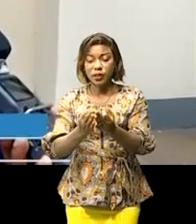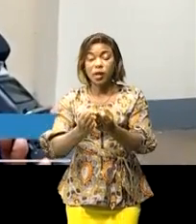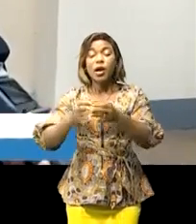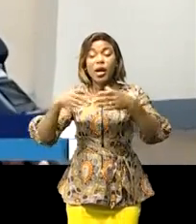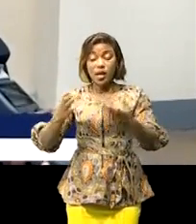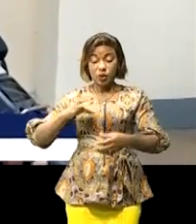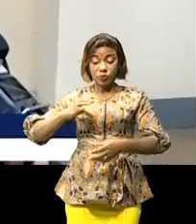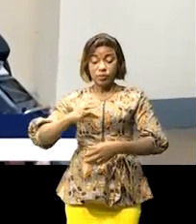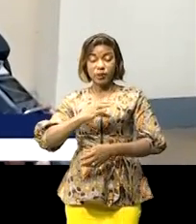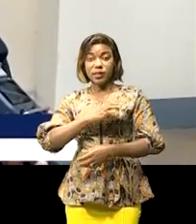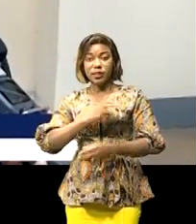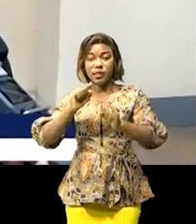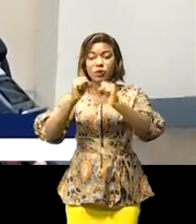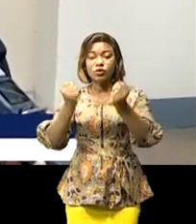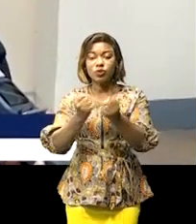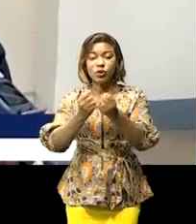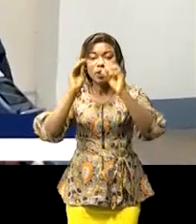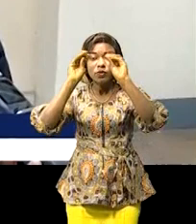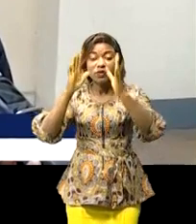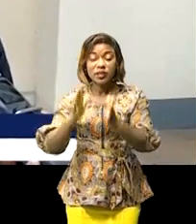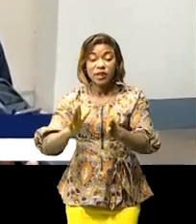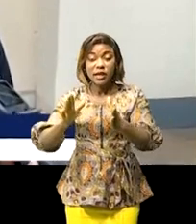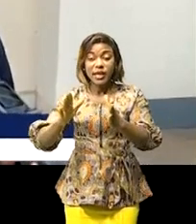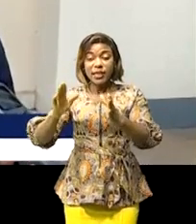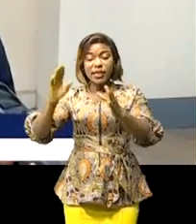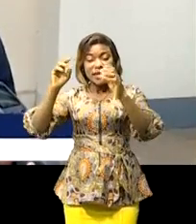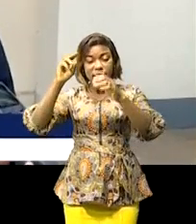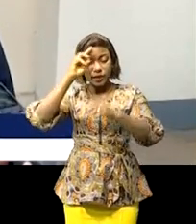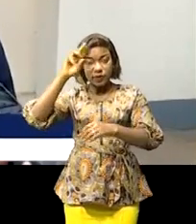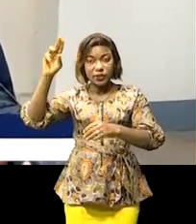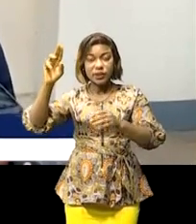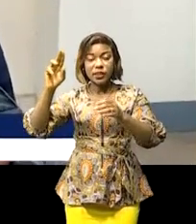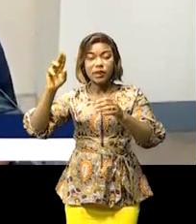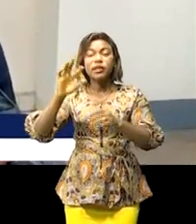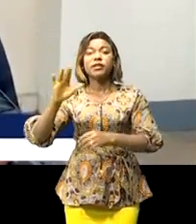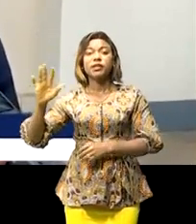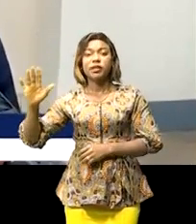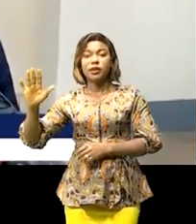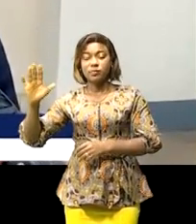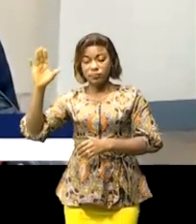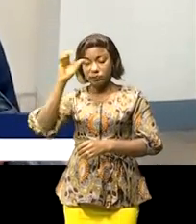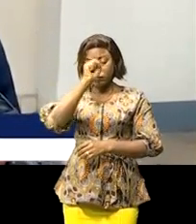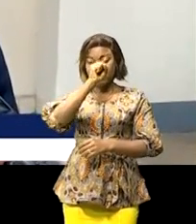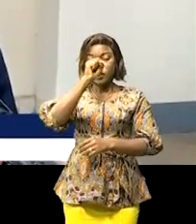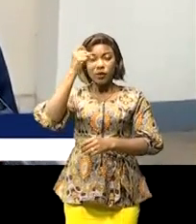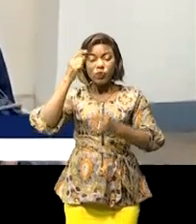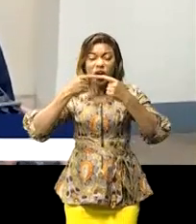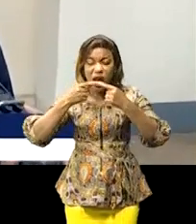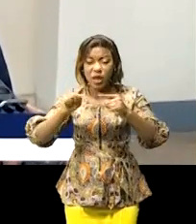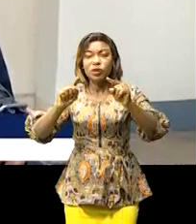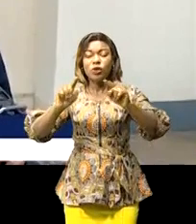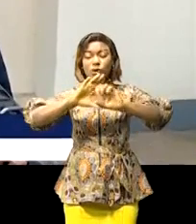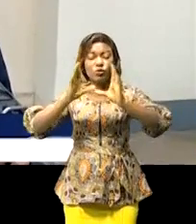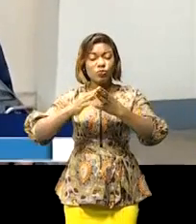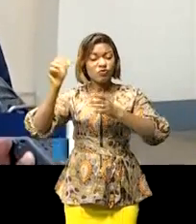comité exécutif de l'association des professeurs de l'université de Kinshasa saisit cette occasion pour dénoncer tous